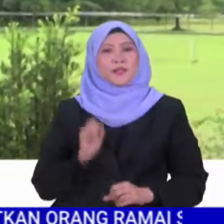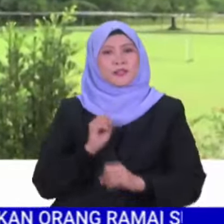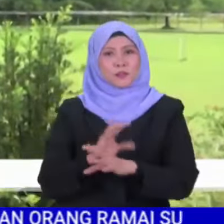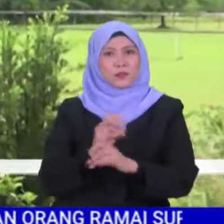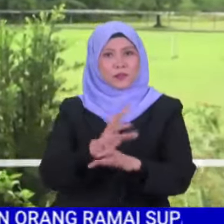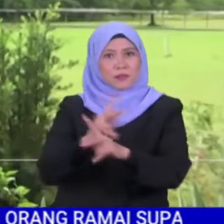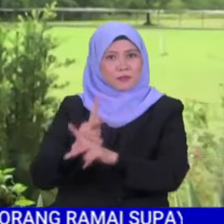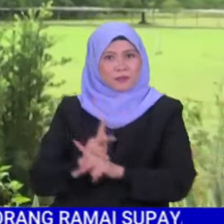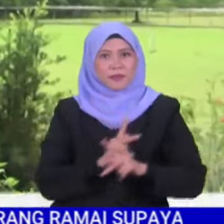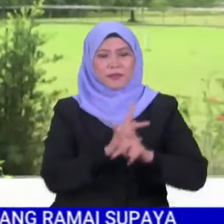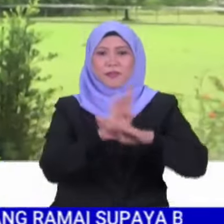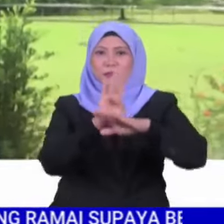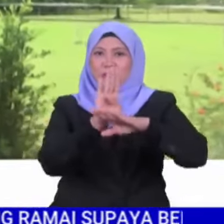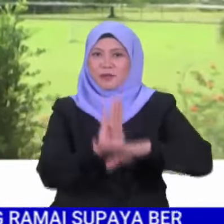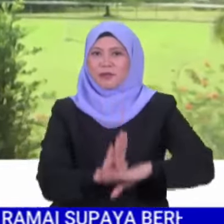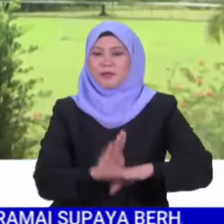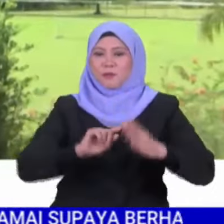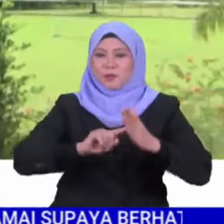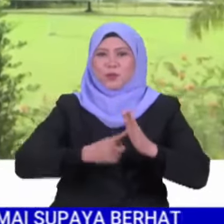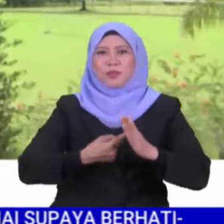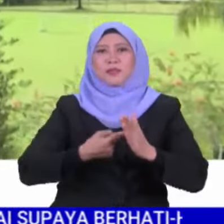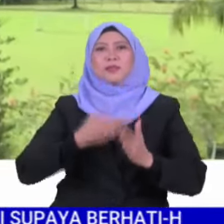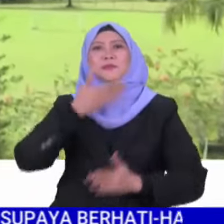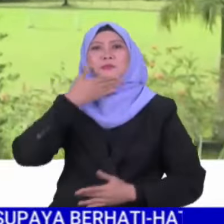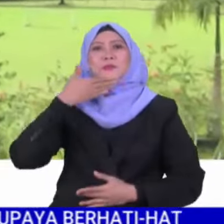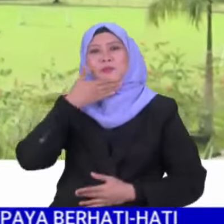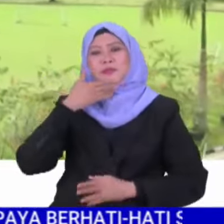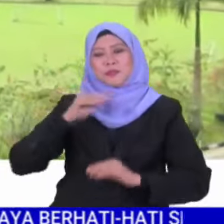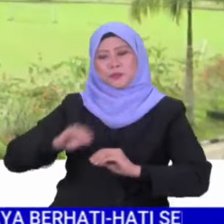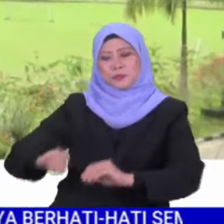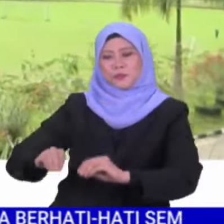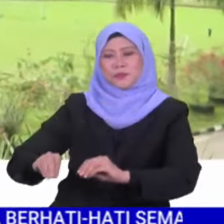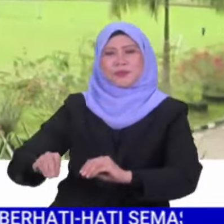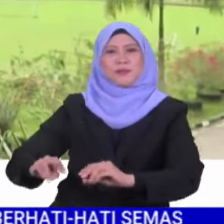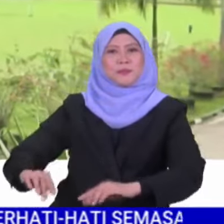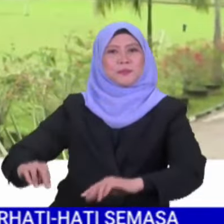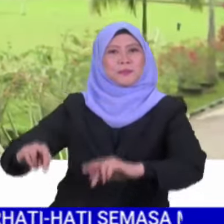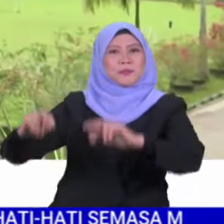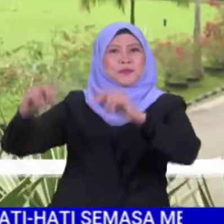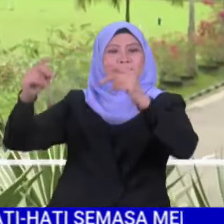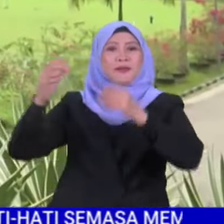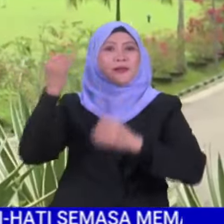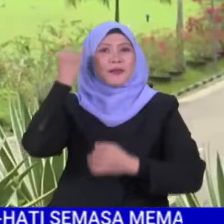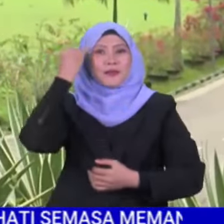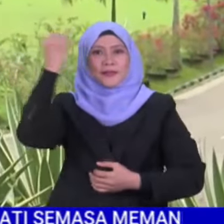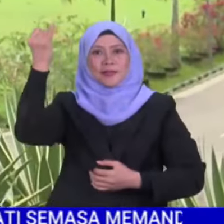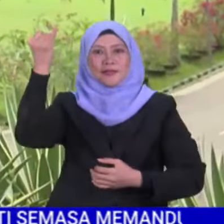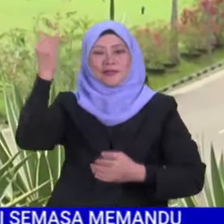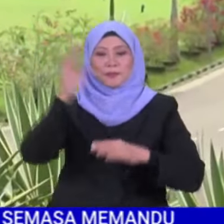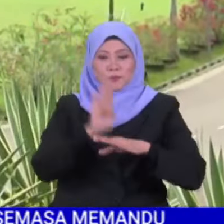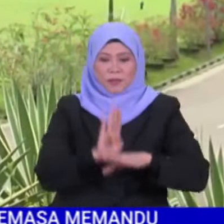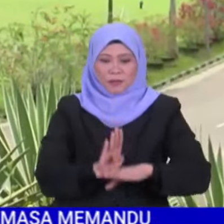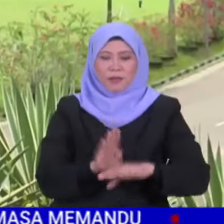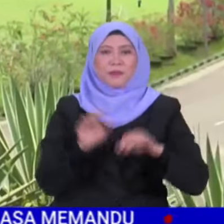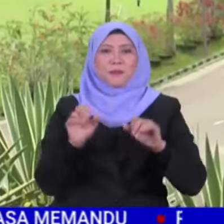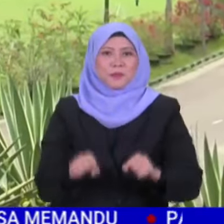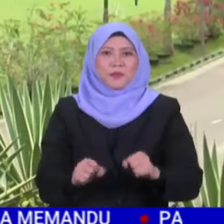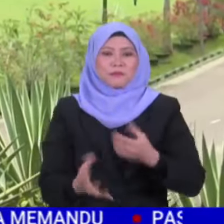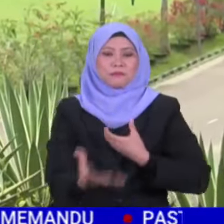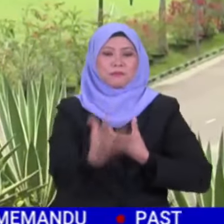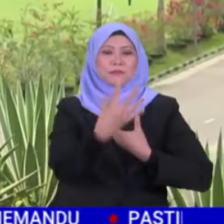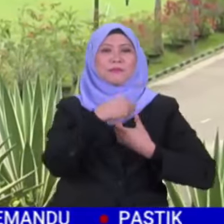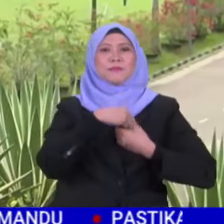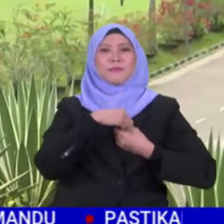Usaha memelihara budaya perlu bermula sejak usia muda lagi bagi memastikan idea budaya tersebut dapat disemai ke